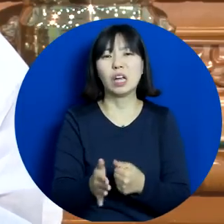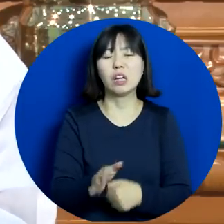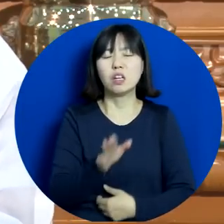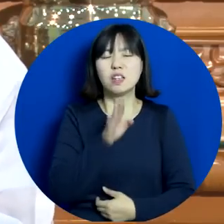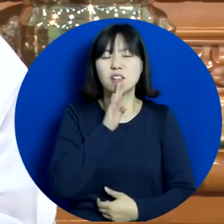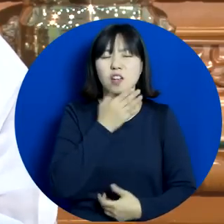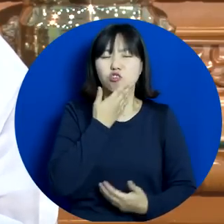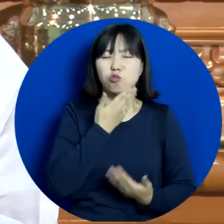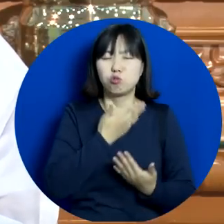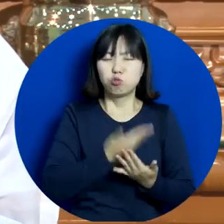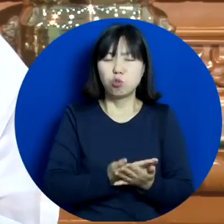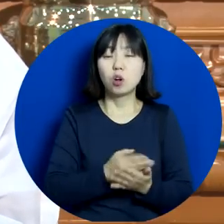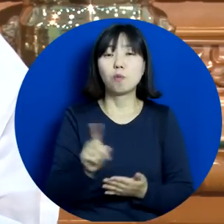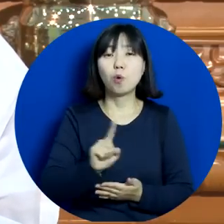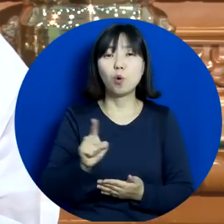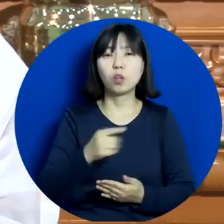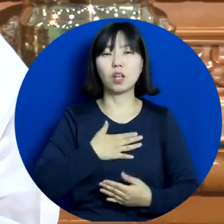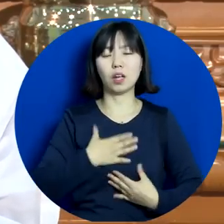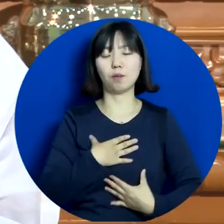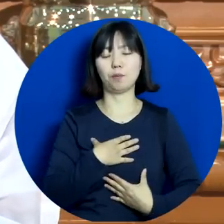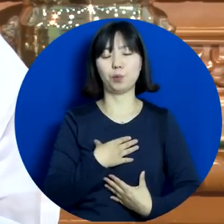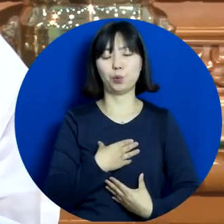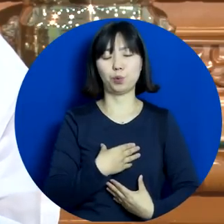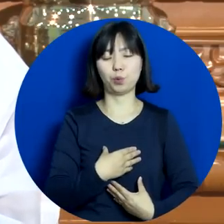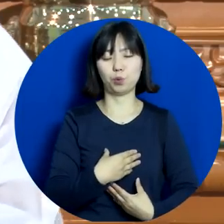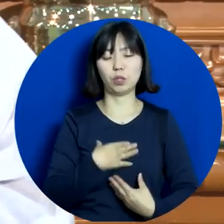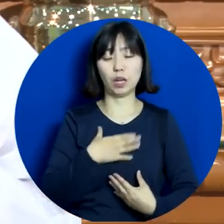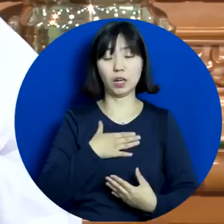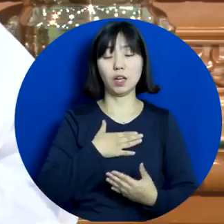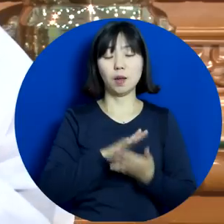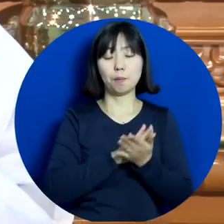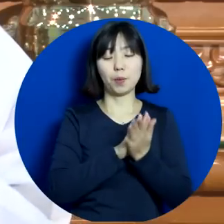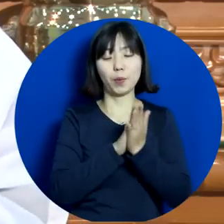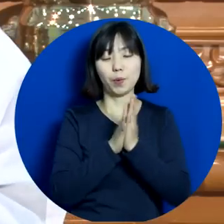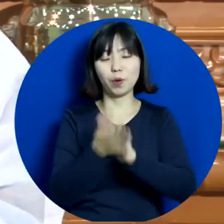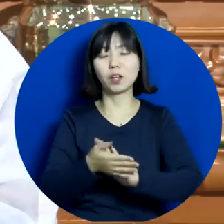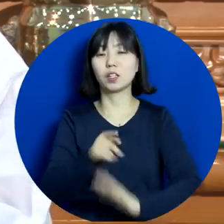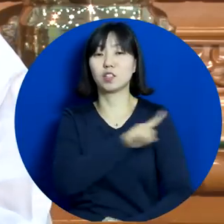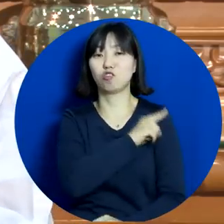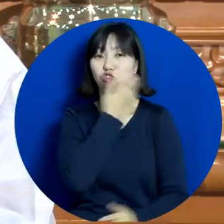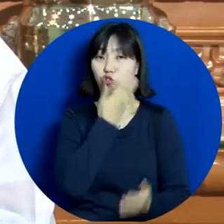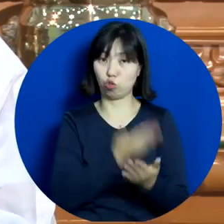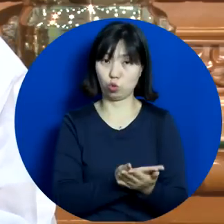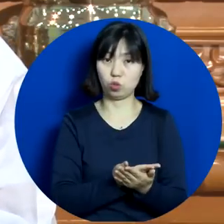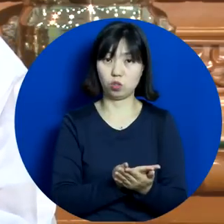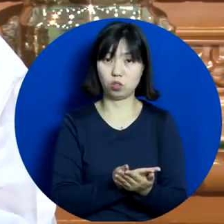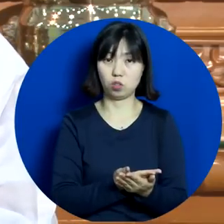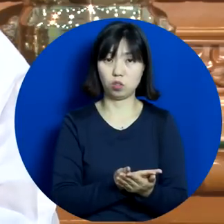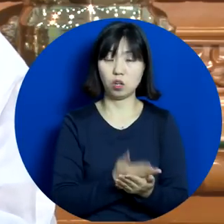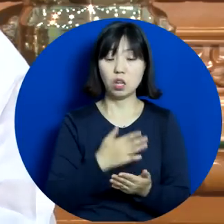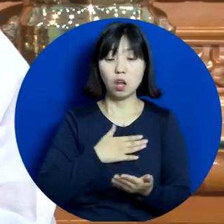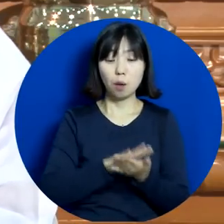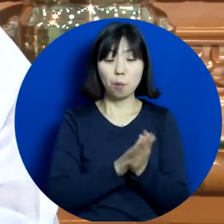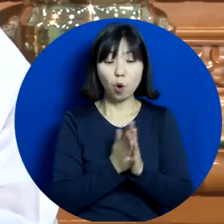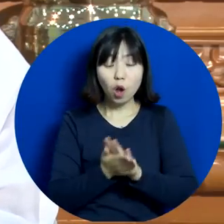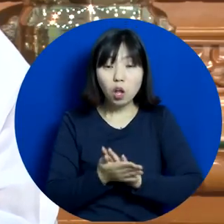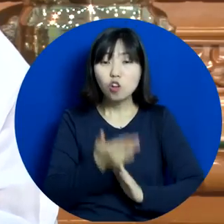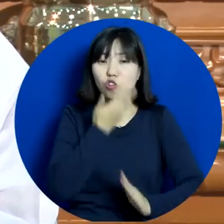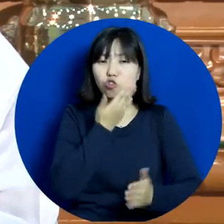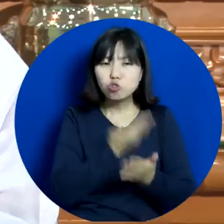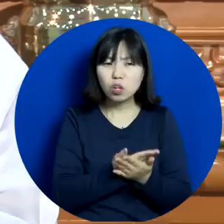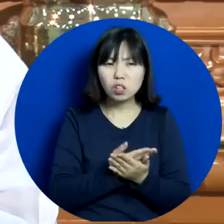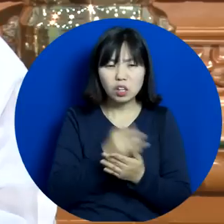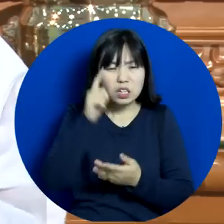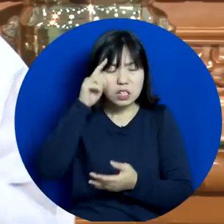내가 좀 변하는 거예요. 근데 내가 변하는 이 중요한 일은 하등 신경을 안